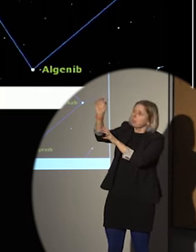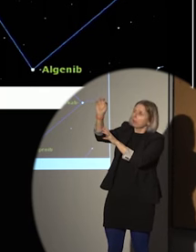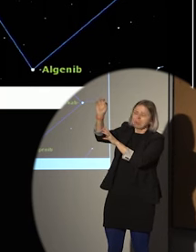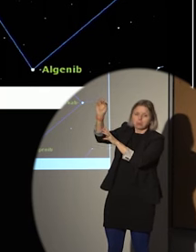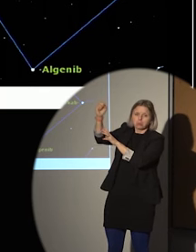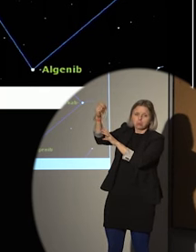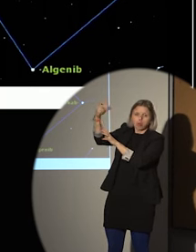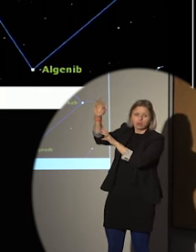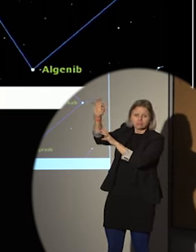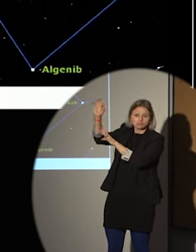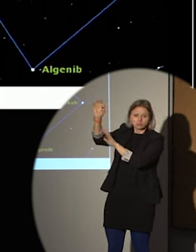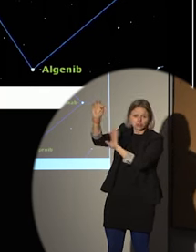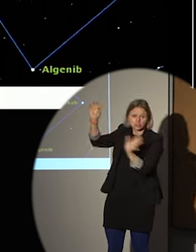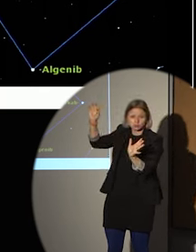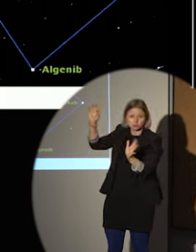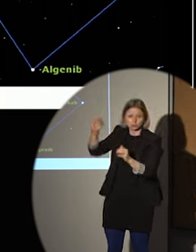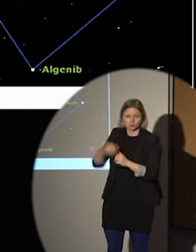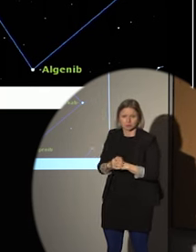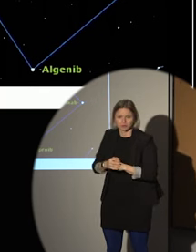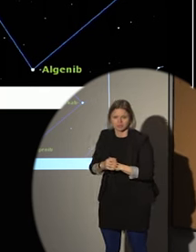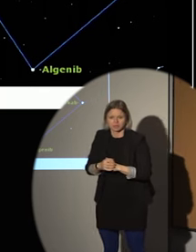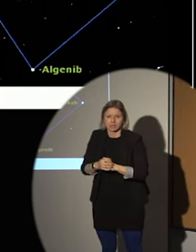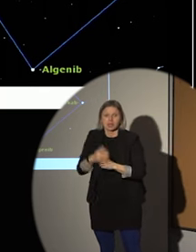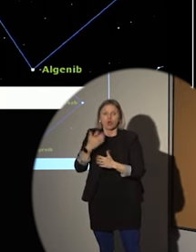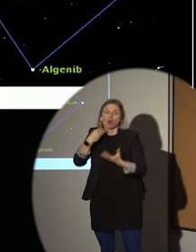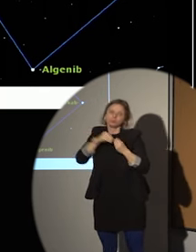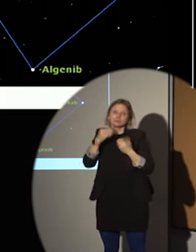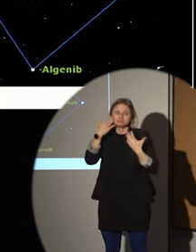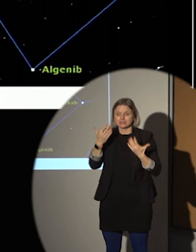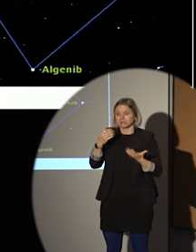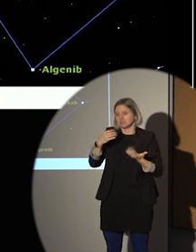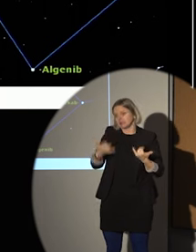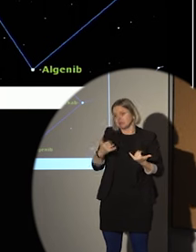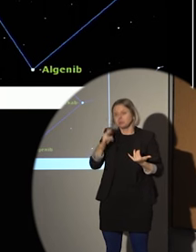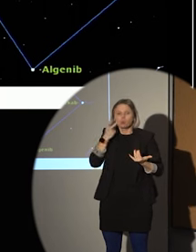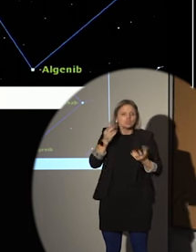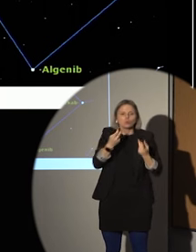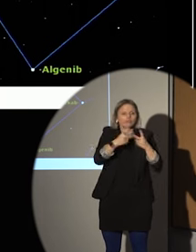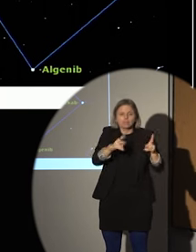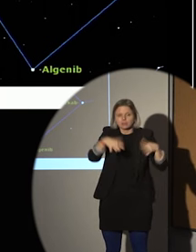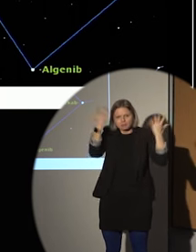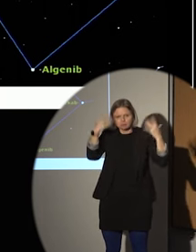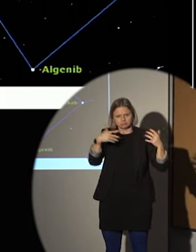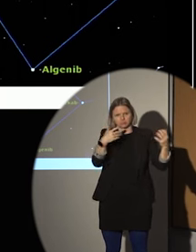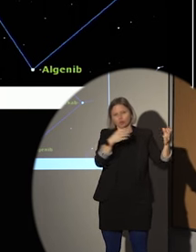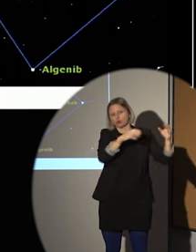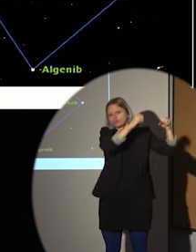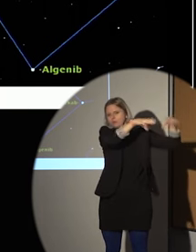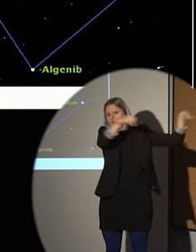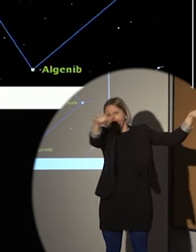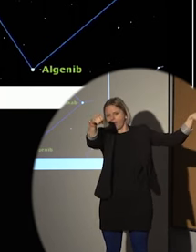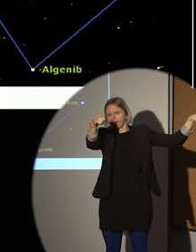notre propre Voie lactée. Vous voyez bien que si vous avez des lumières de la ville, vous ne la voyez plus, vous la perdez. Si vous avez la Lune, vous la